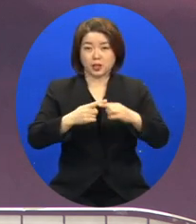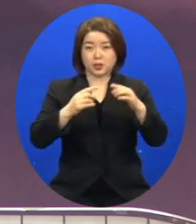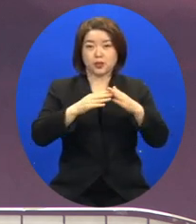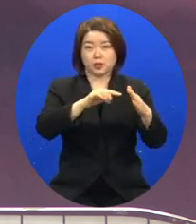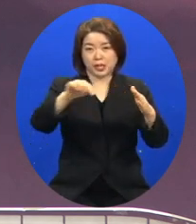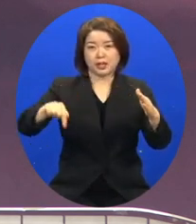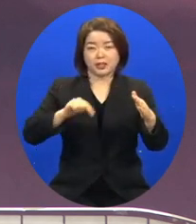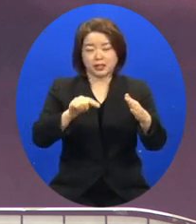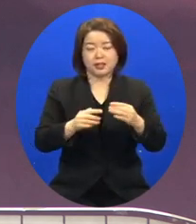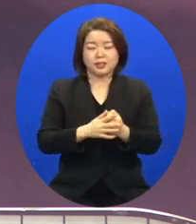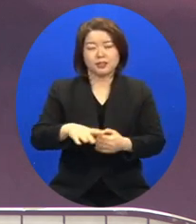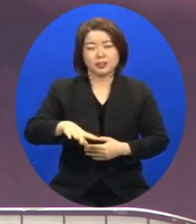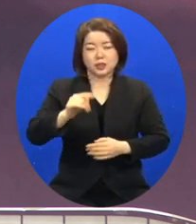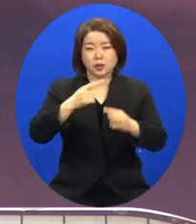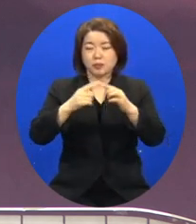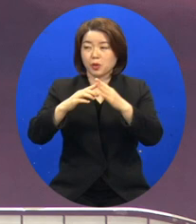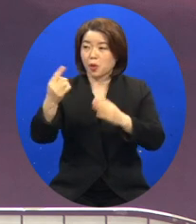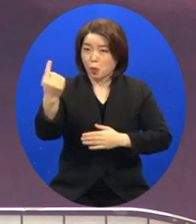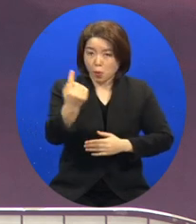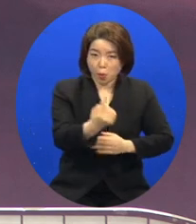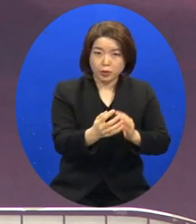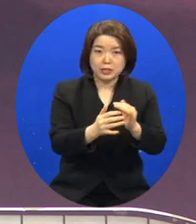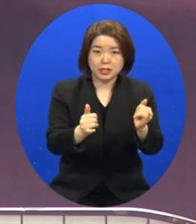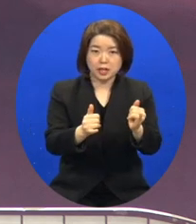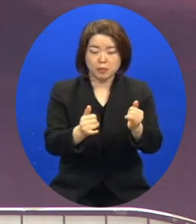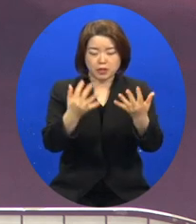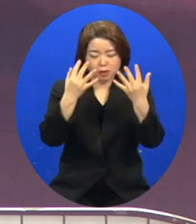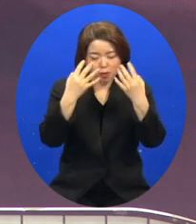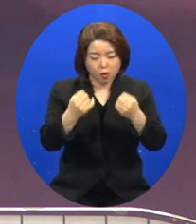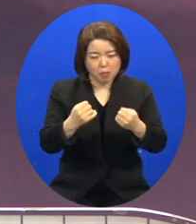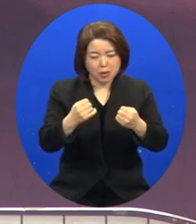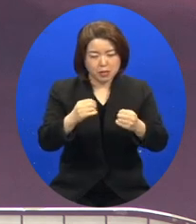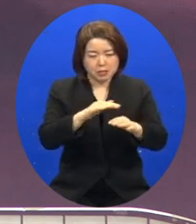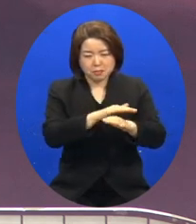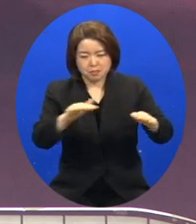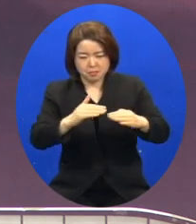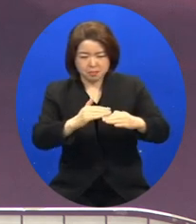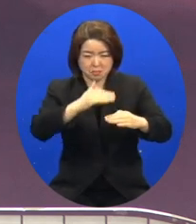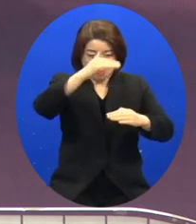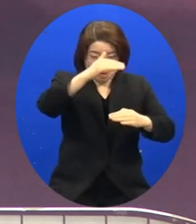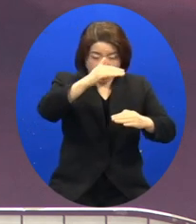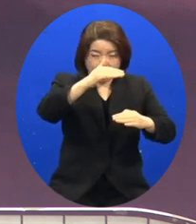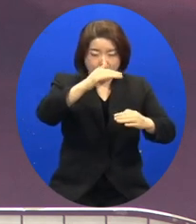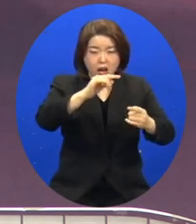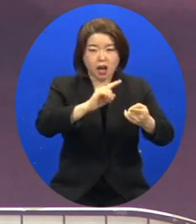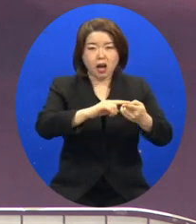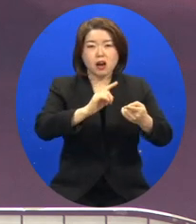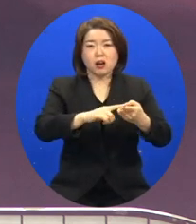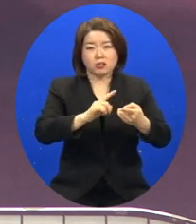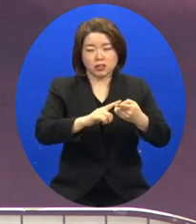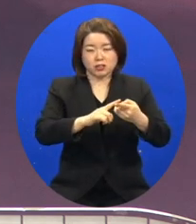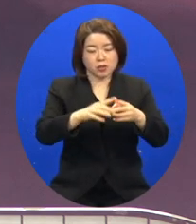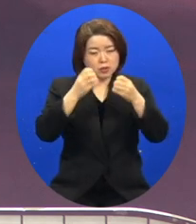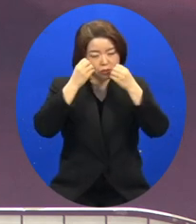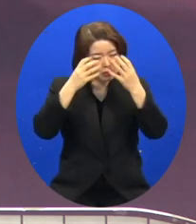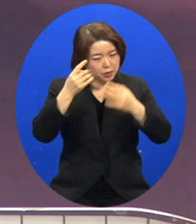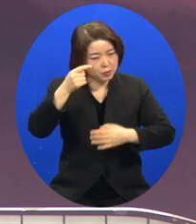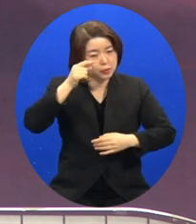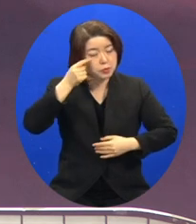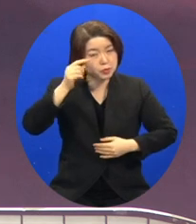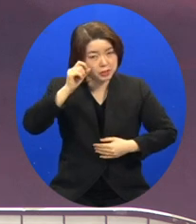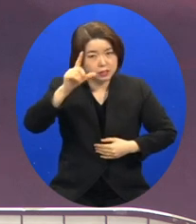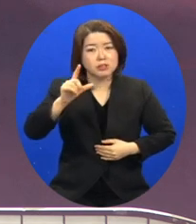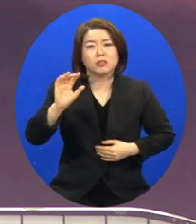처음 교회에 오시는 분에게 얼마나 문턱이 높은가 하는 것에 대해서 새로운 눈이 열렸다는 거예요